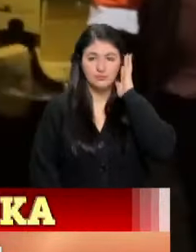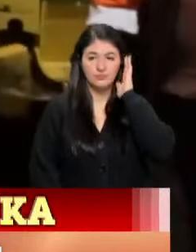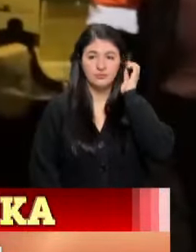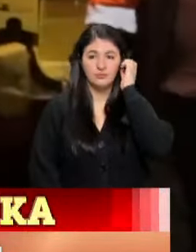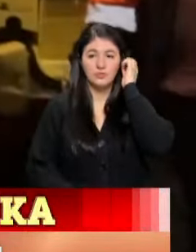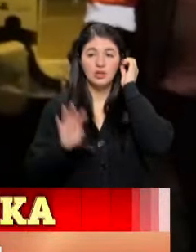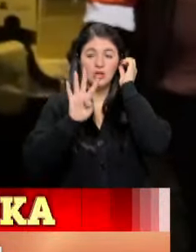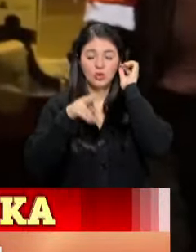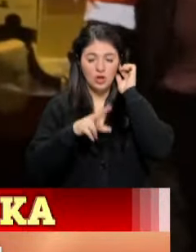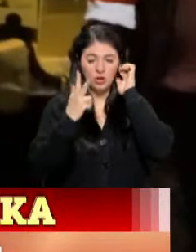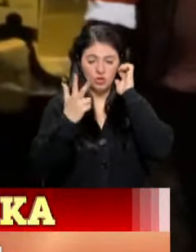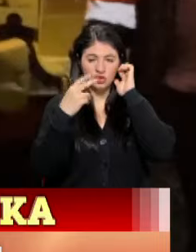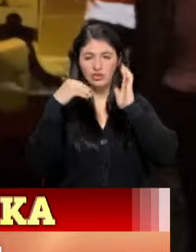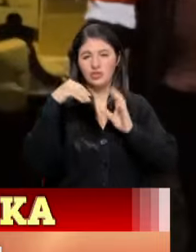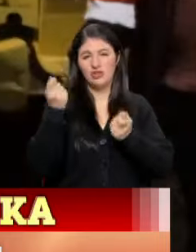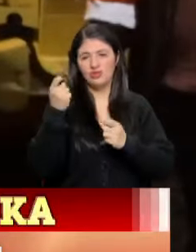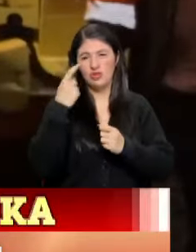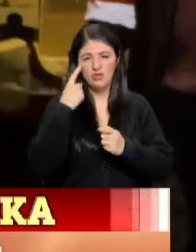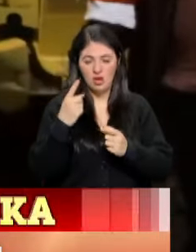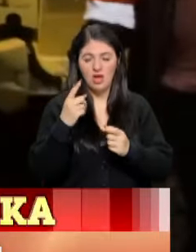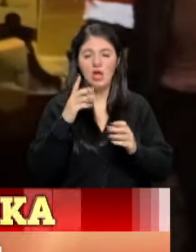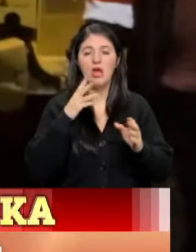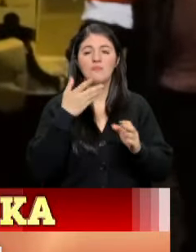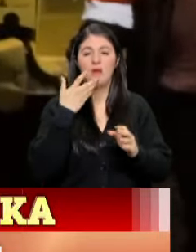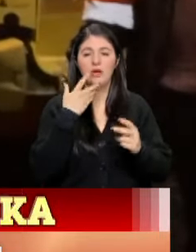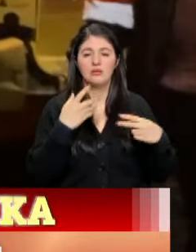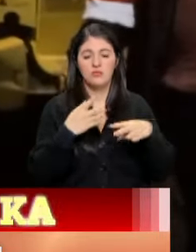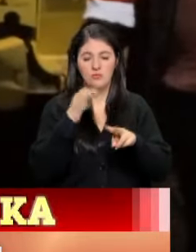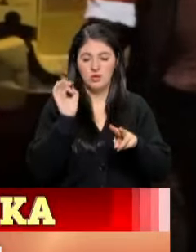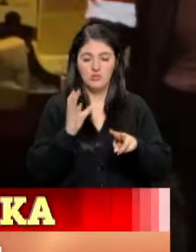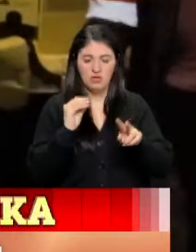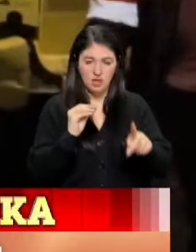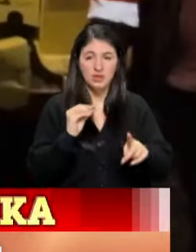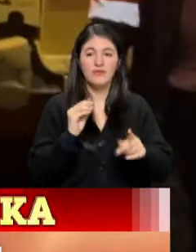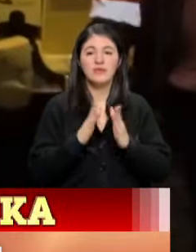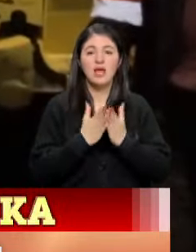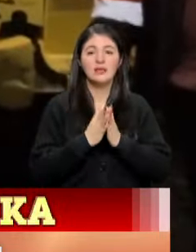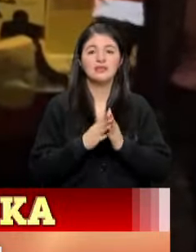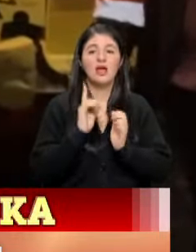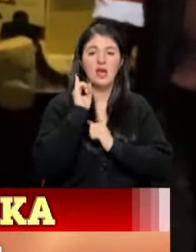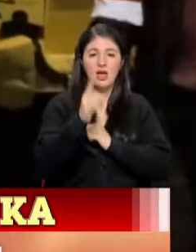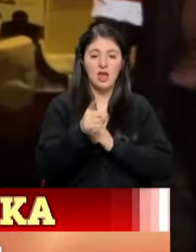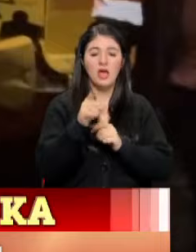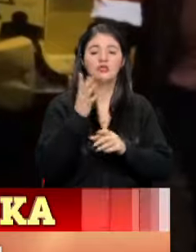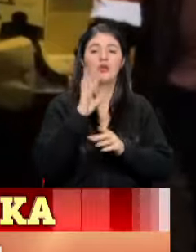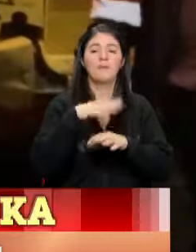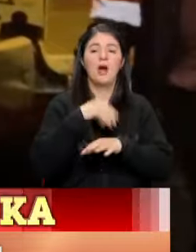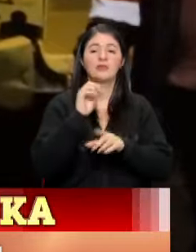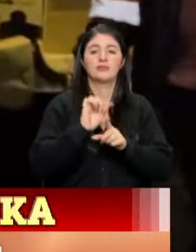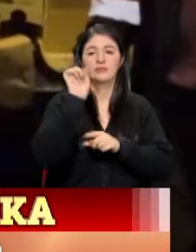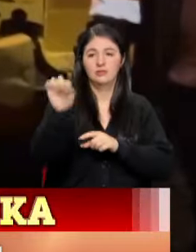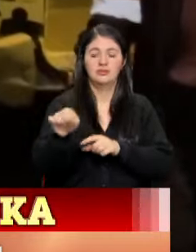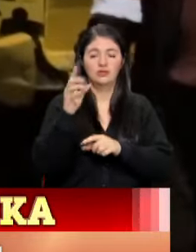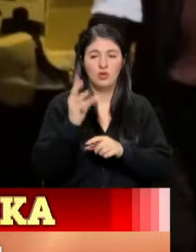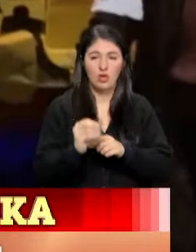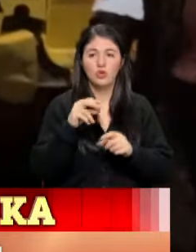40 yolcusu 3 de mürettebatıyla Marmaris'ten hareket etmiş olan ve Mersin istikametine, oradan da Mardin'e doğru devam